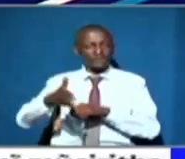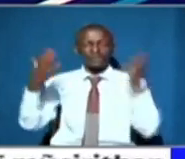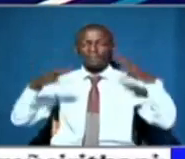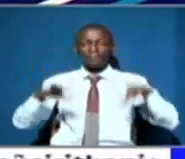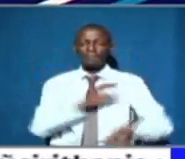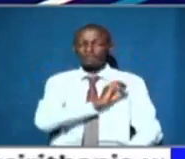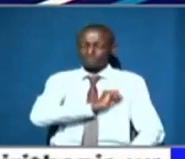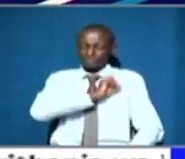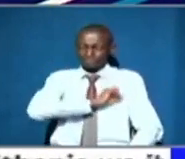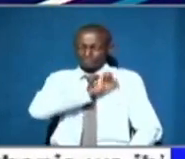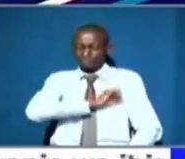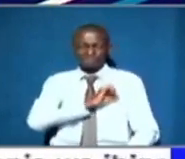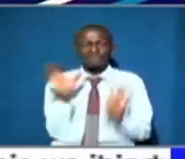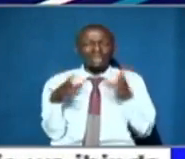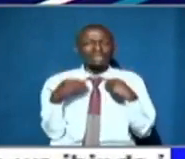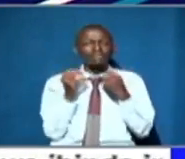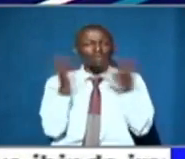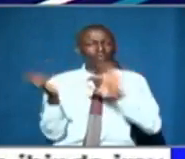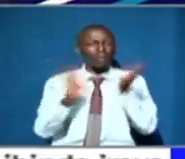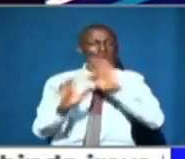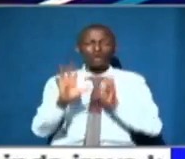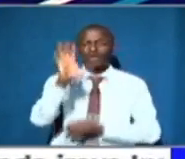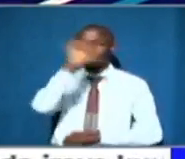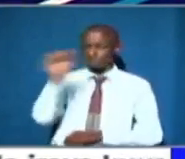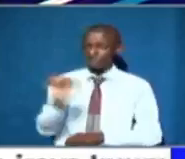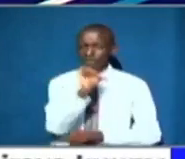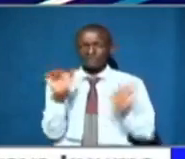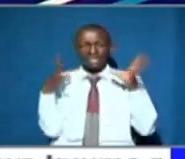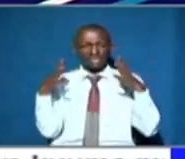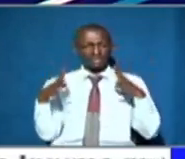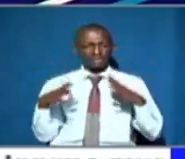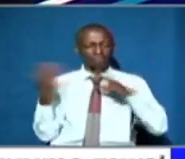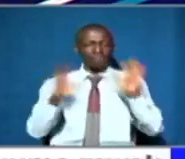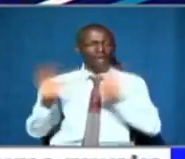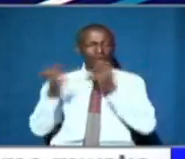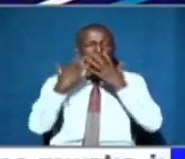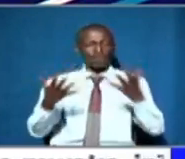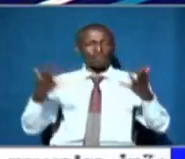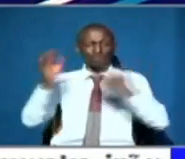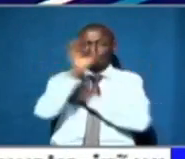makiririe metikire uria turerwo ni minister na metikire uria turerwo ni